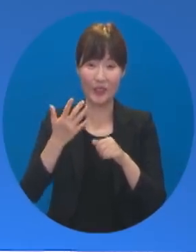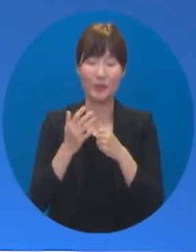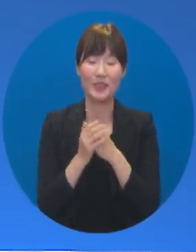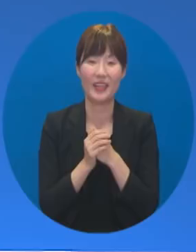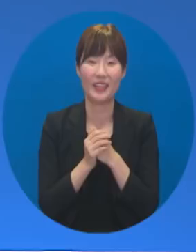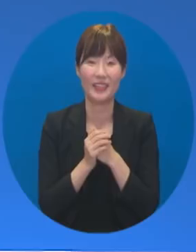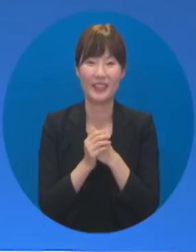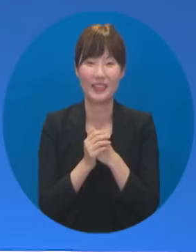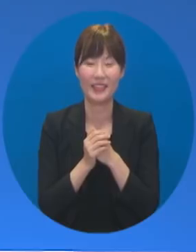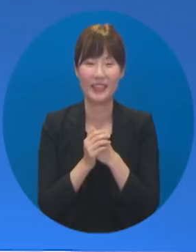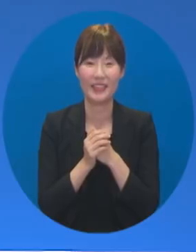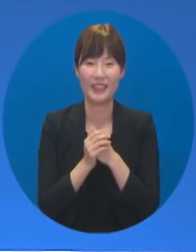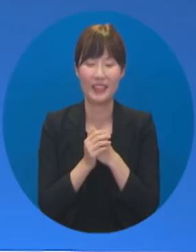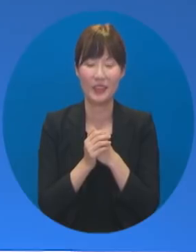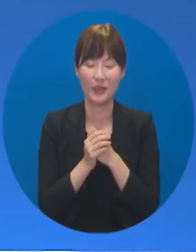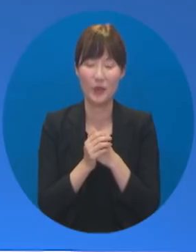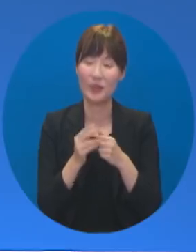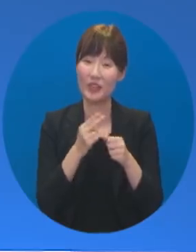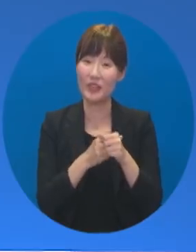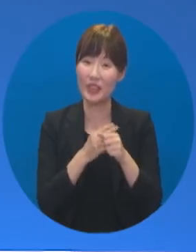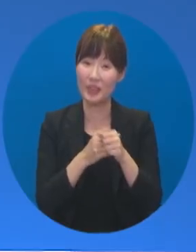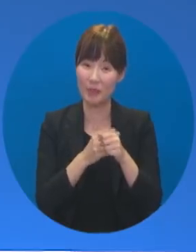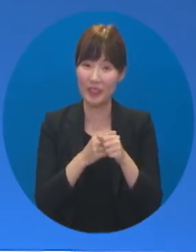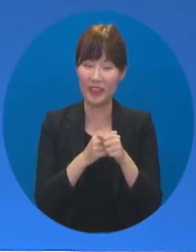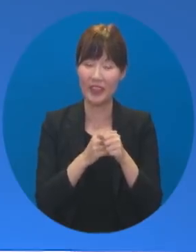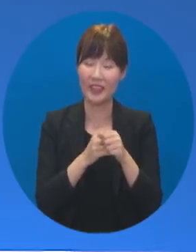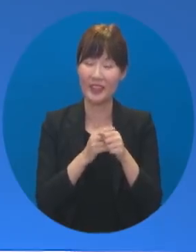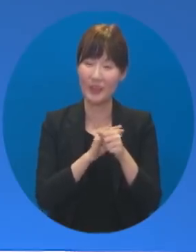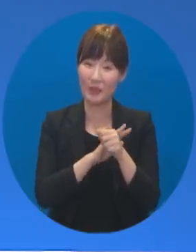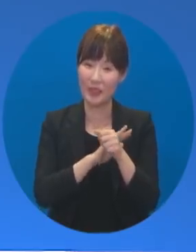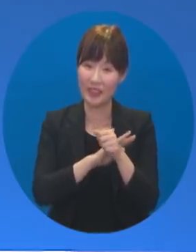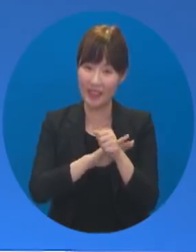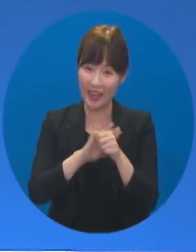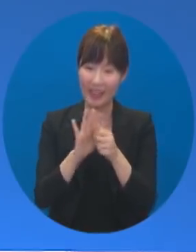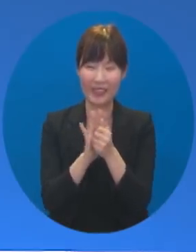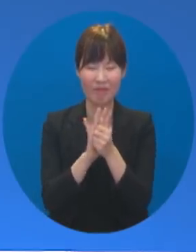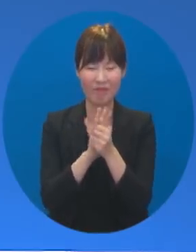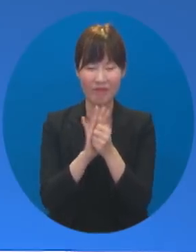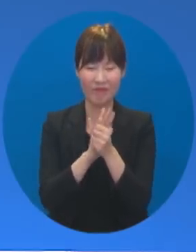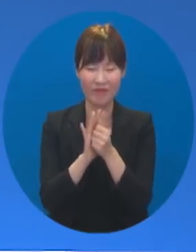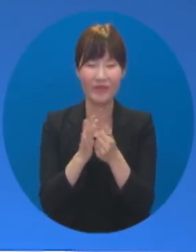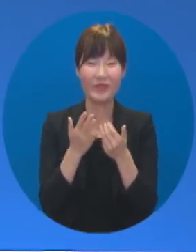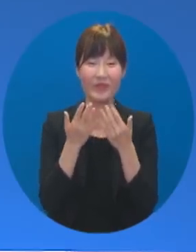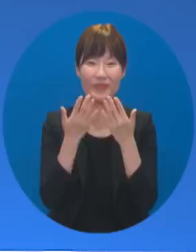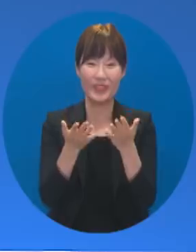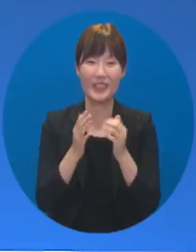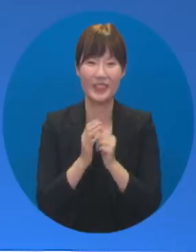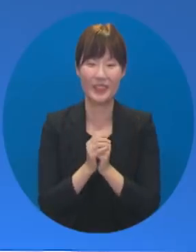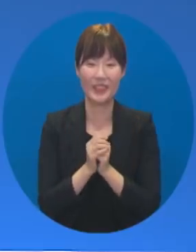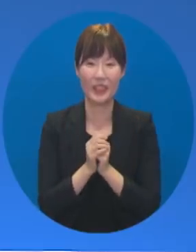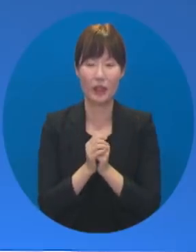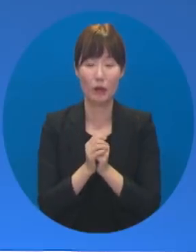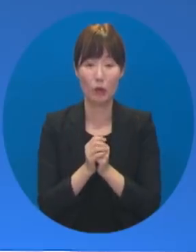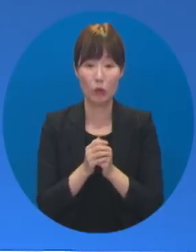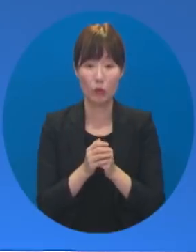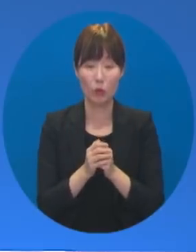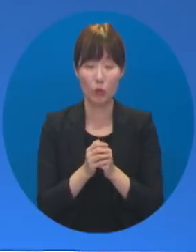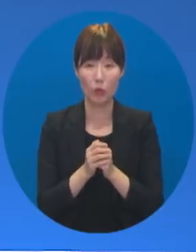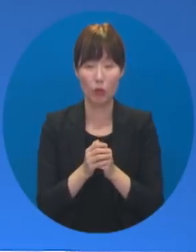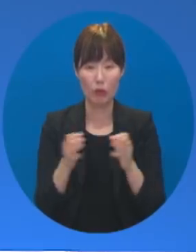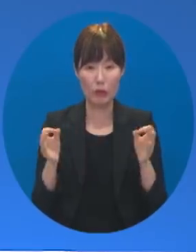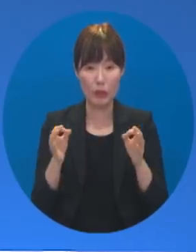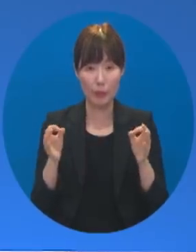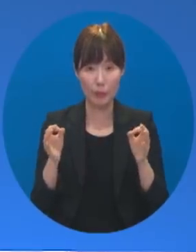많이 잘 적응시켜 주셨습니다. 또 2학년 2학기 때 잠깐 학교 생활을 하다가 또